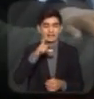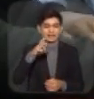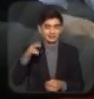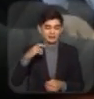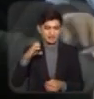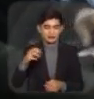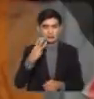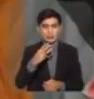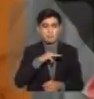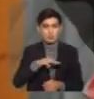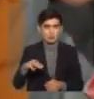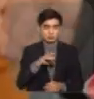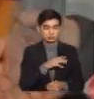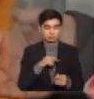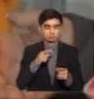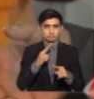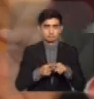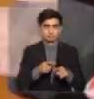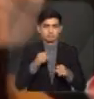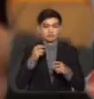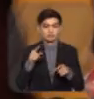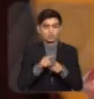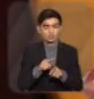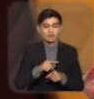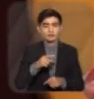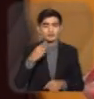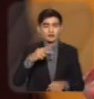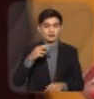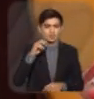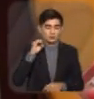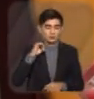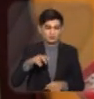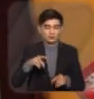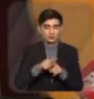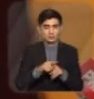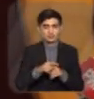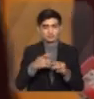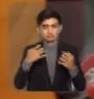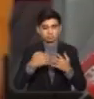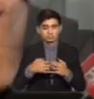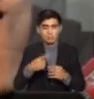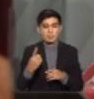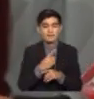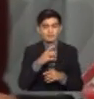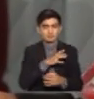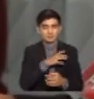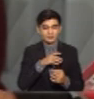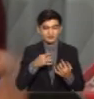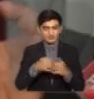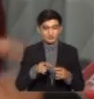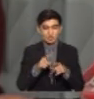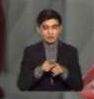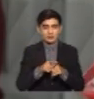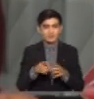тысяч тенге зал 1 отчет по ндс мои дербанить